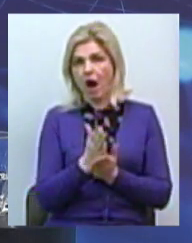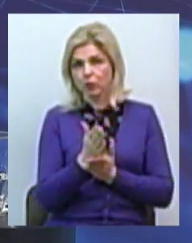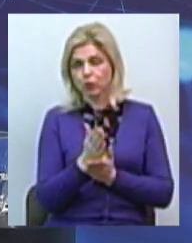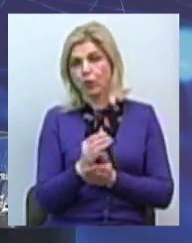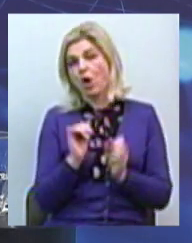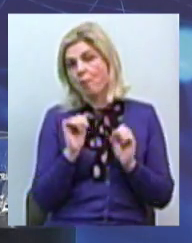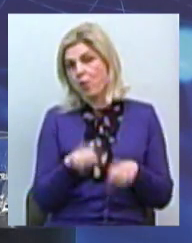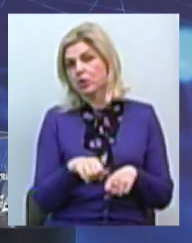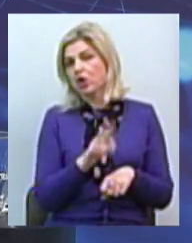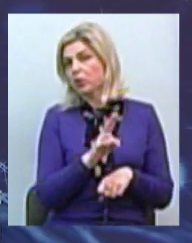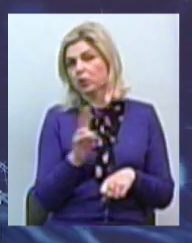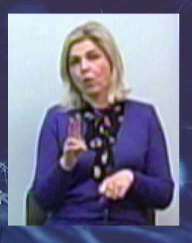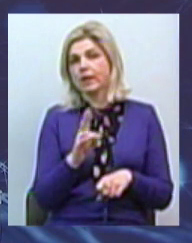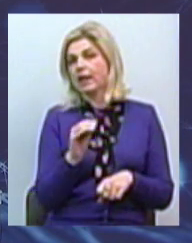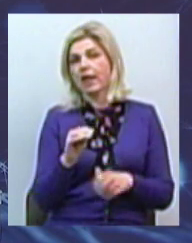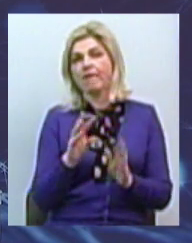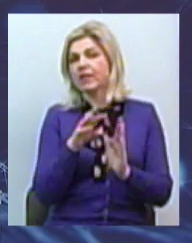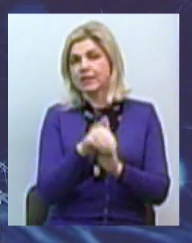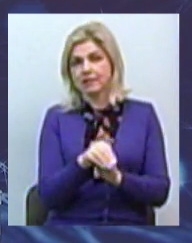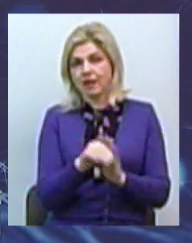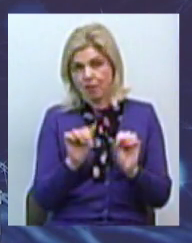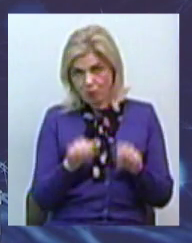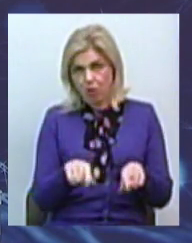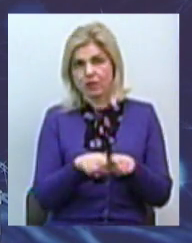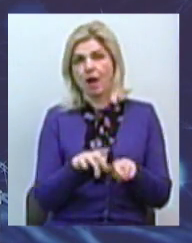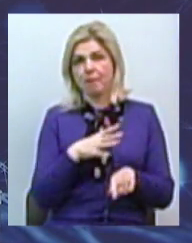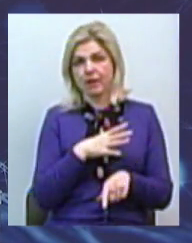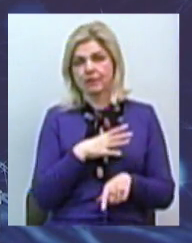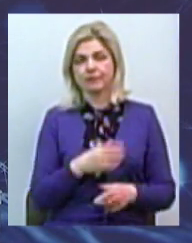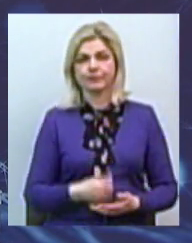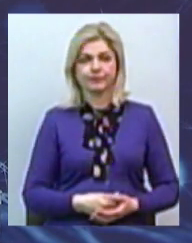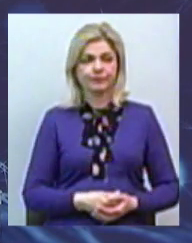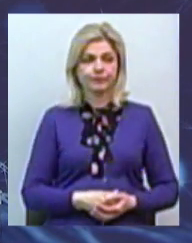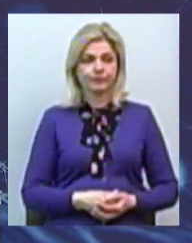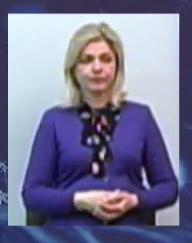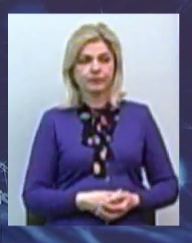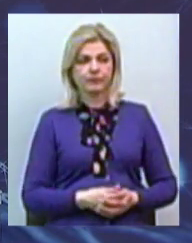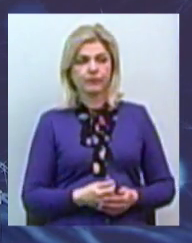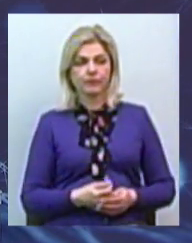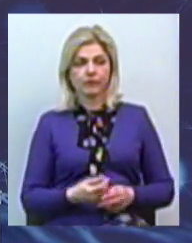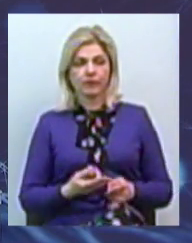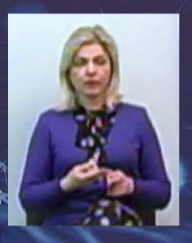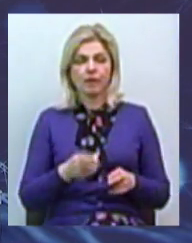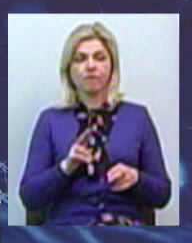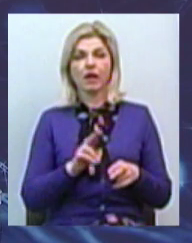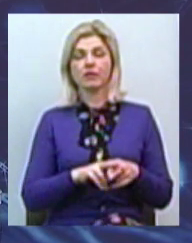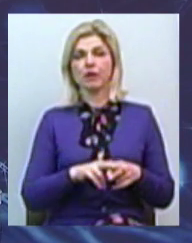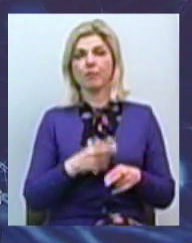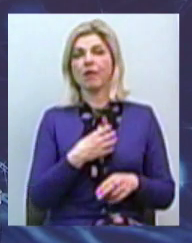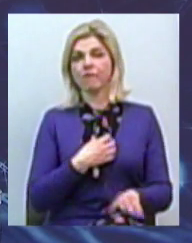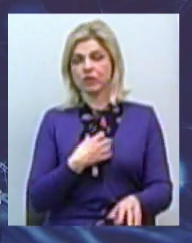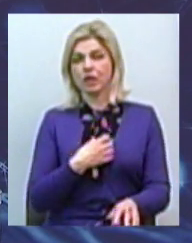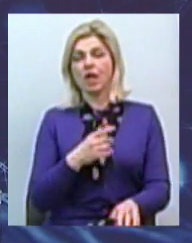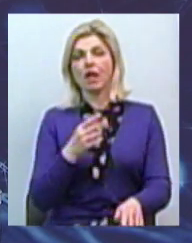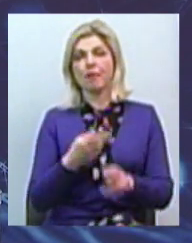занести якісь даних? Чи може таке бути? У цьому зацікавлений в першу чергу саме